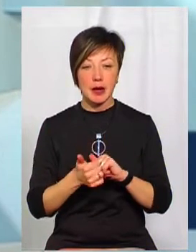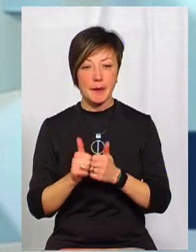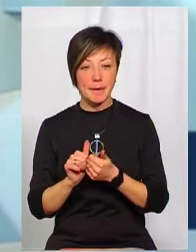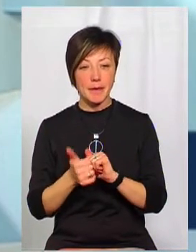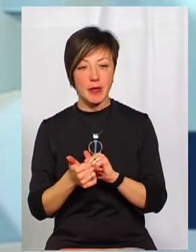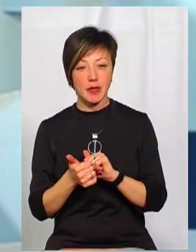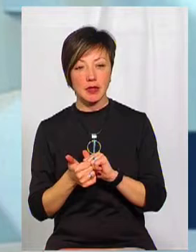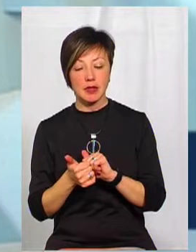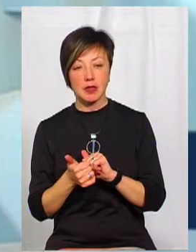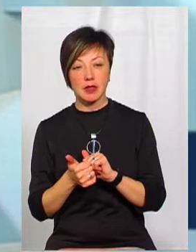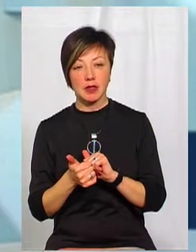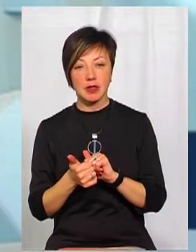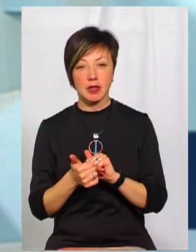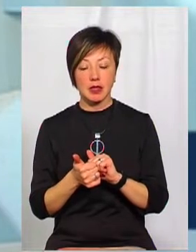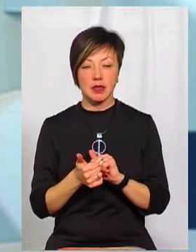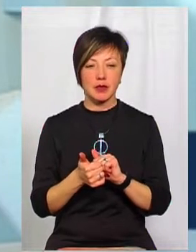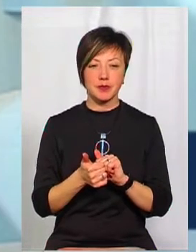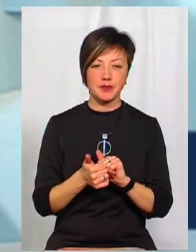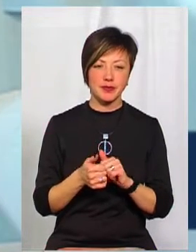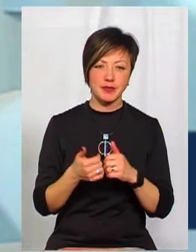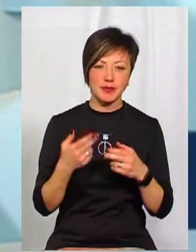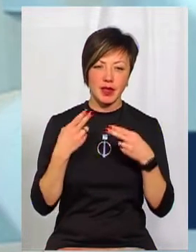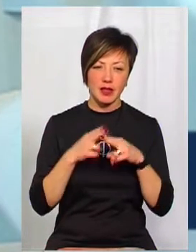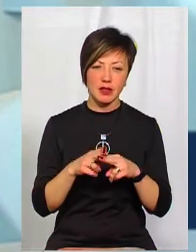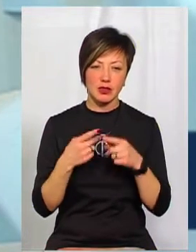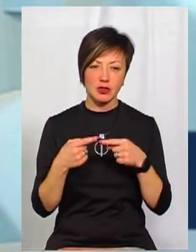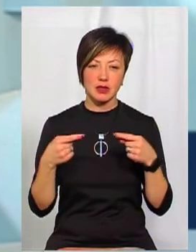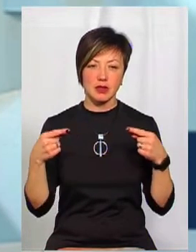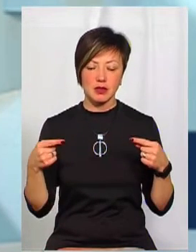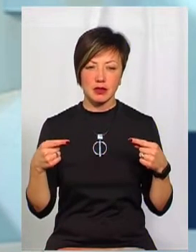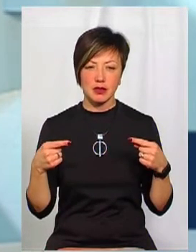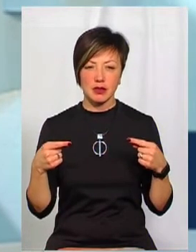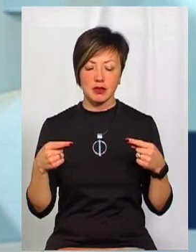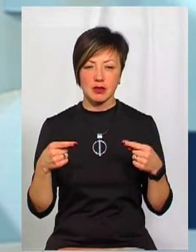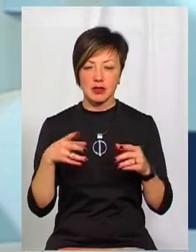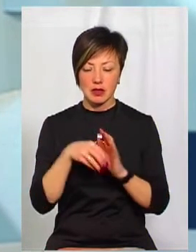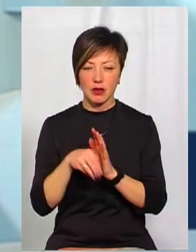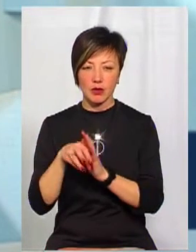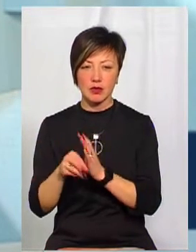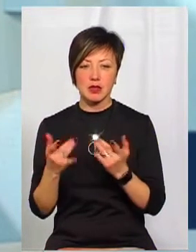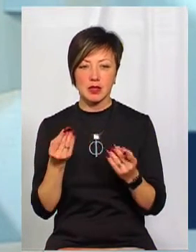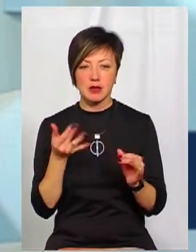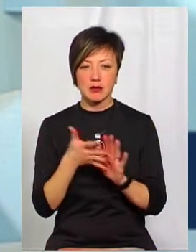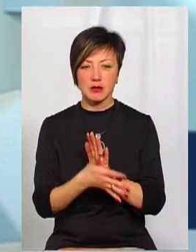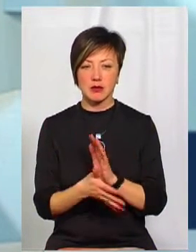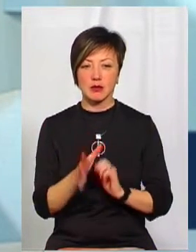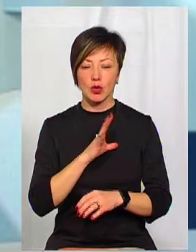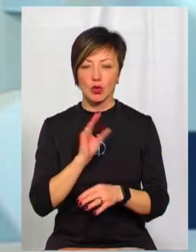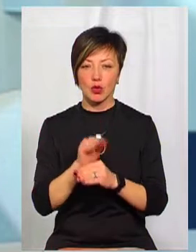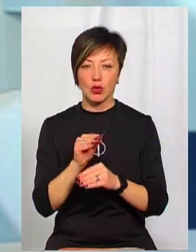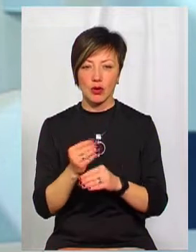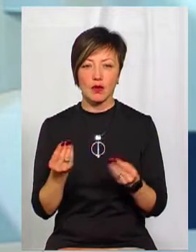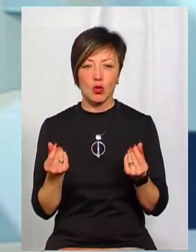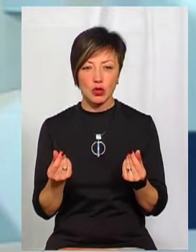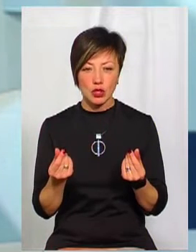на ГРП, на ШРП, заміна катодних станцій. Уявіть, скільки це було затрачено ще